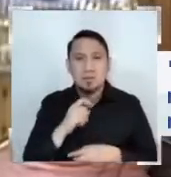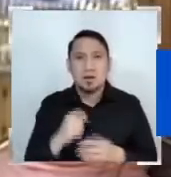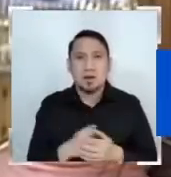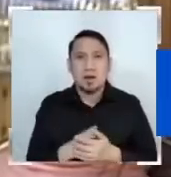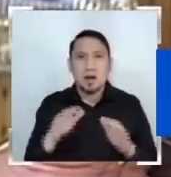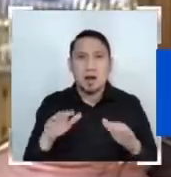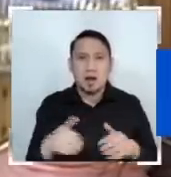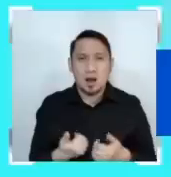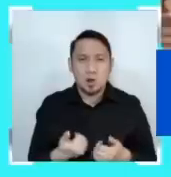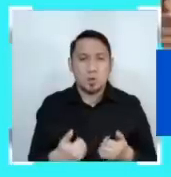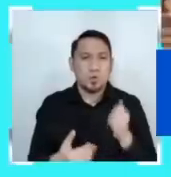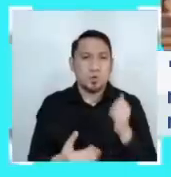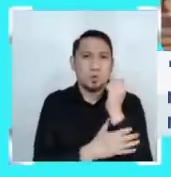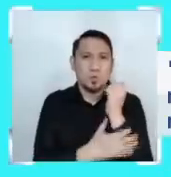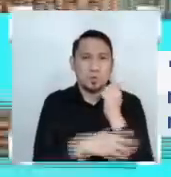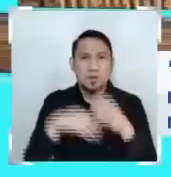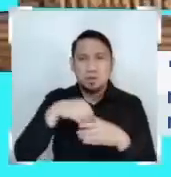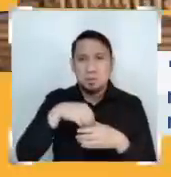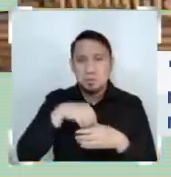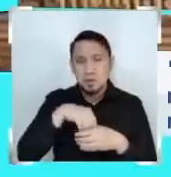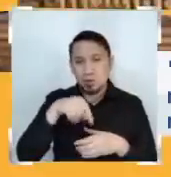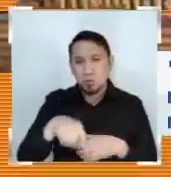ang kawayan sa bakal.